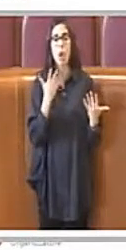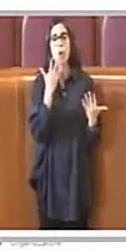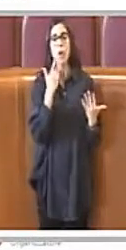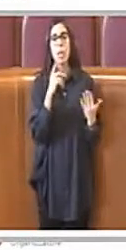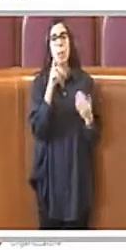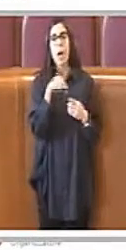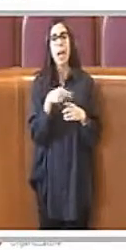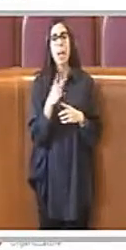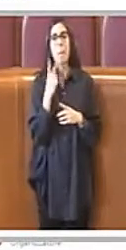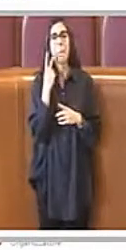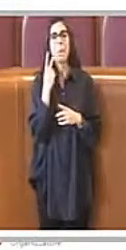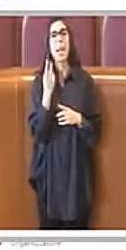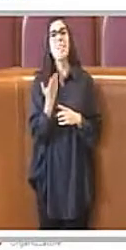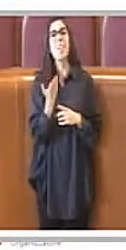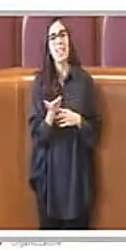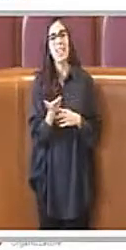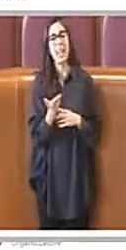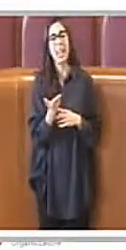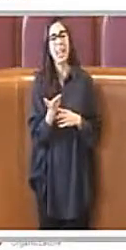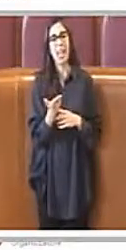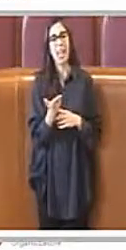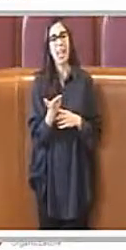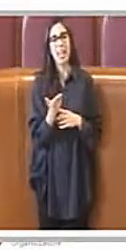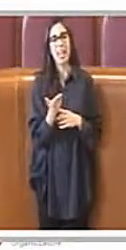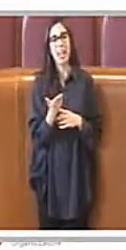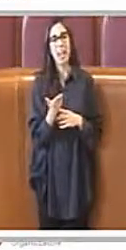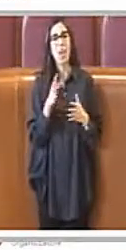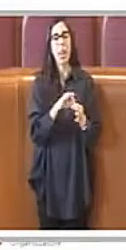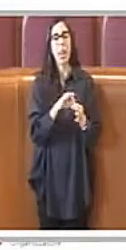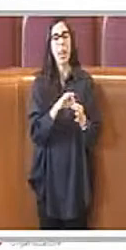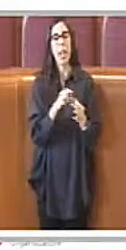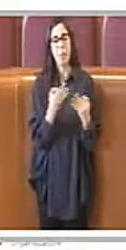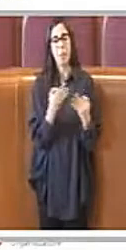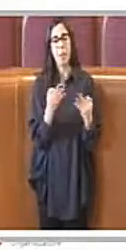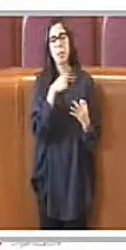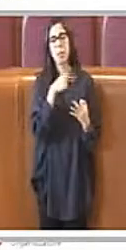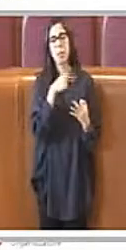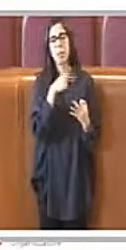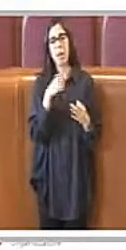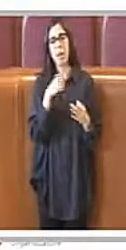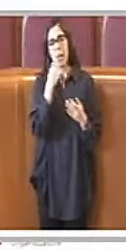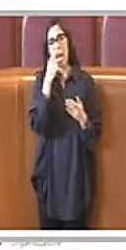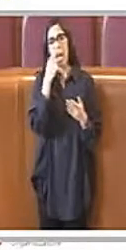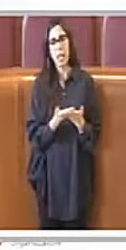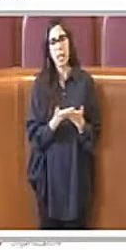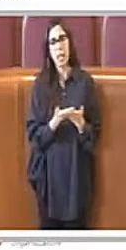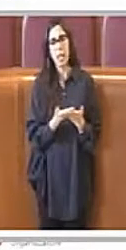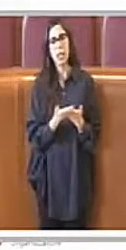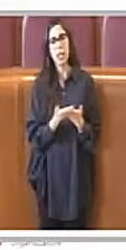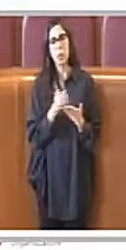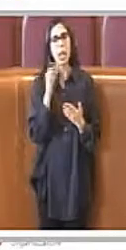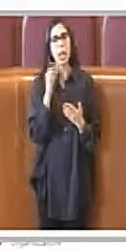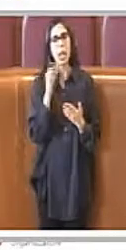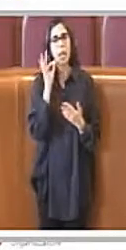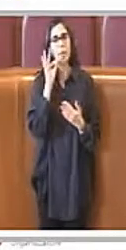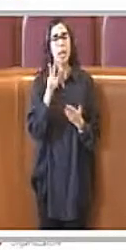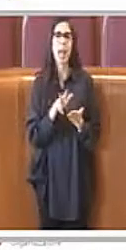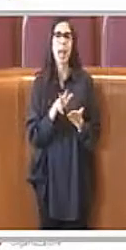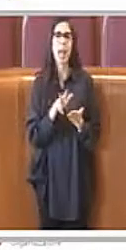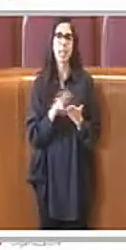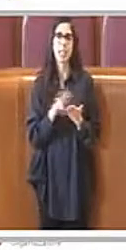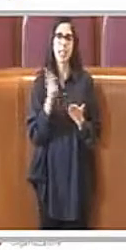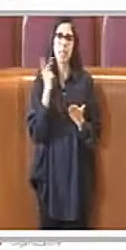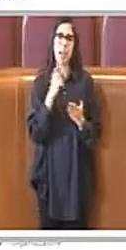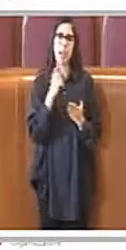questo termine e quindi collegarlo ci pareva sicuramente adeguato anche per cercare di garantire comunque un buon